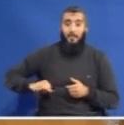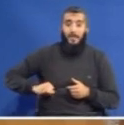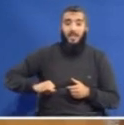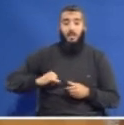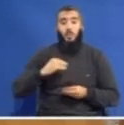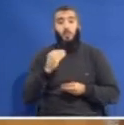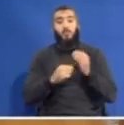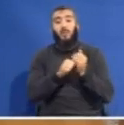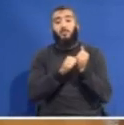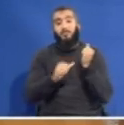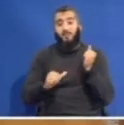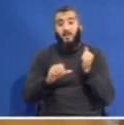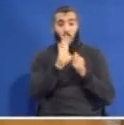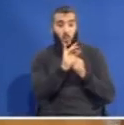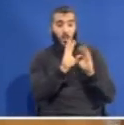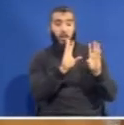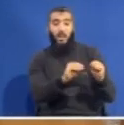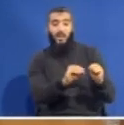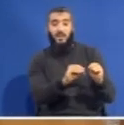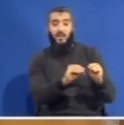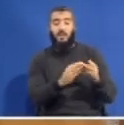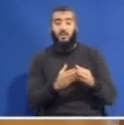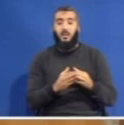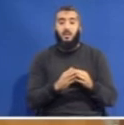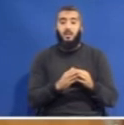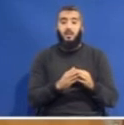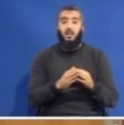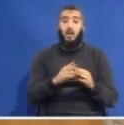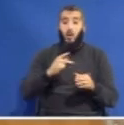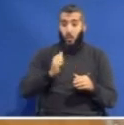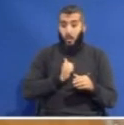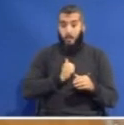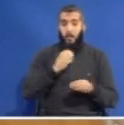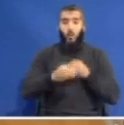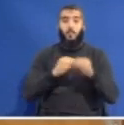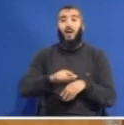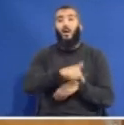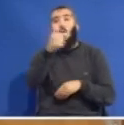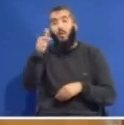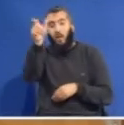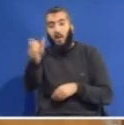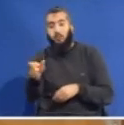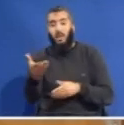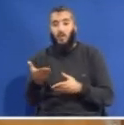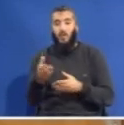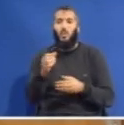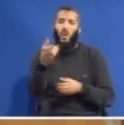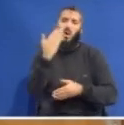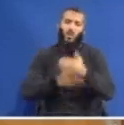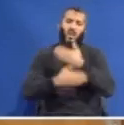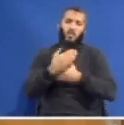مس العورة هذا يتعلق الأمر بعورة الإنسان نفسه أو بعورة الغير بضرورة الخدمة هذه الصحية